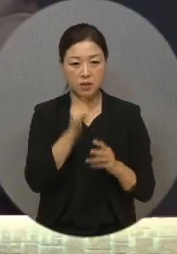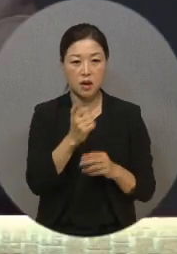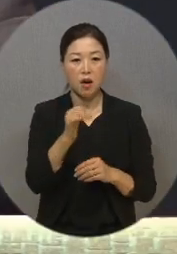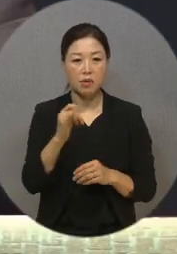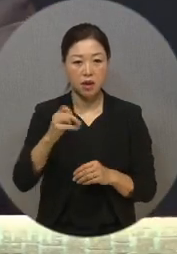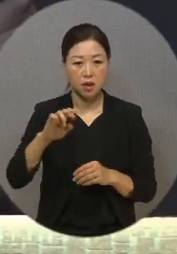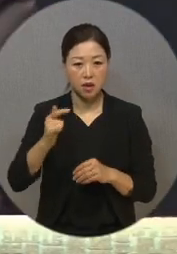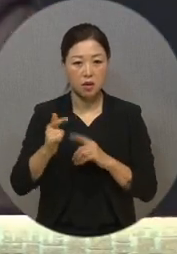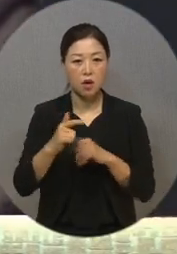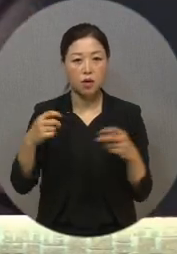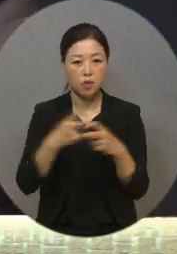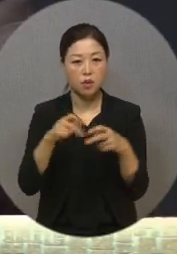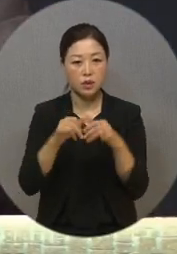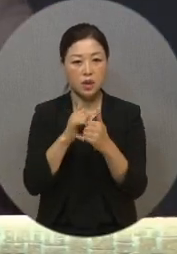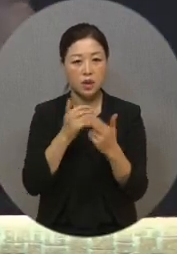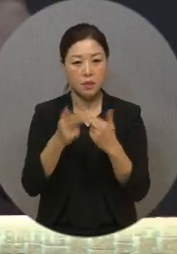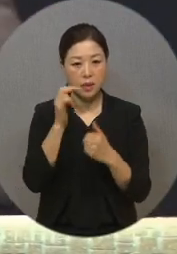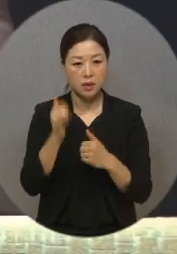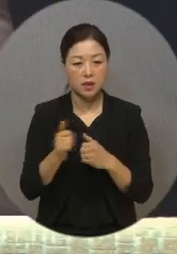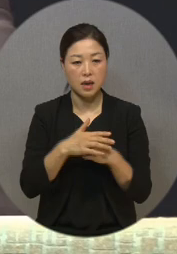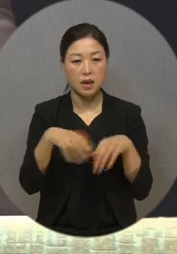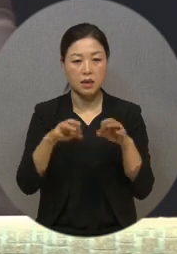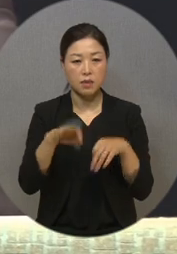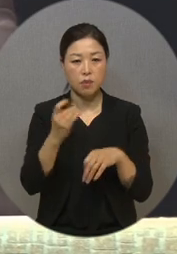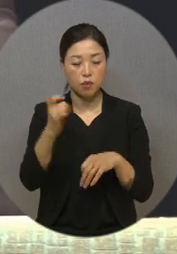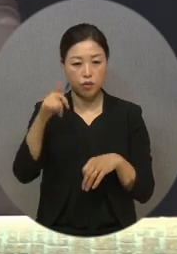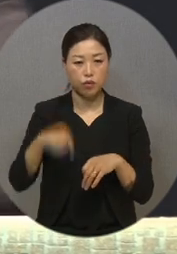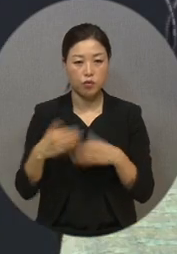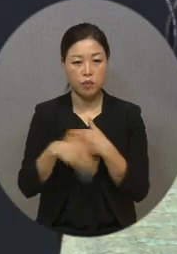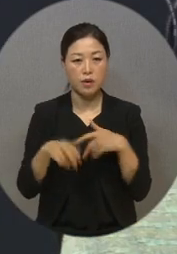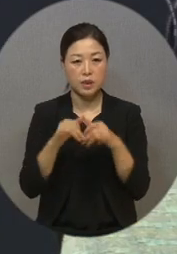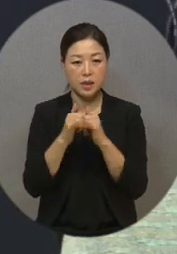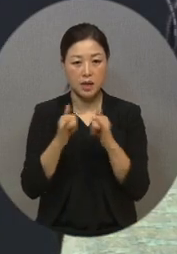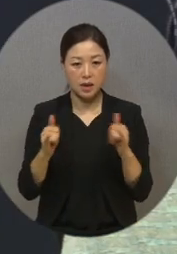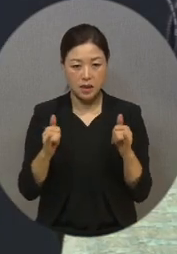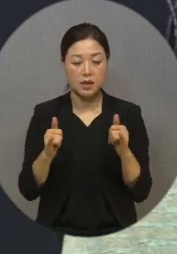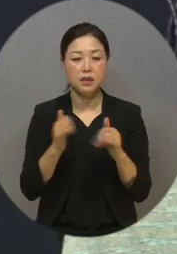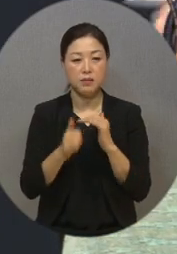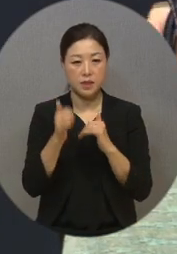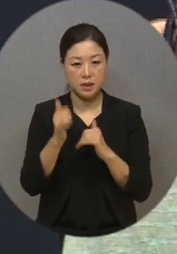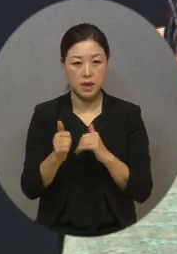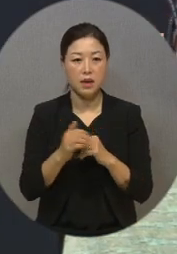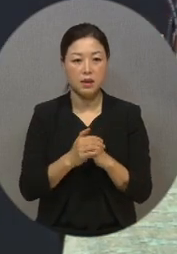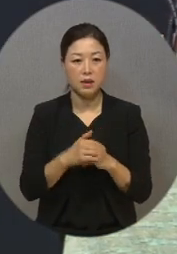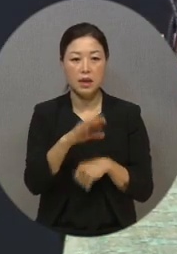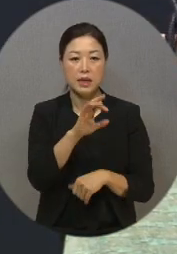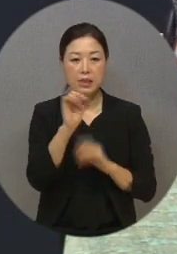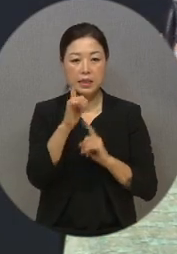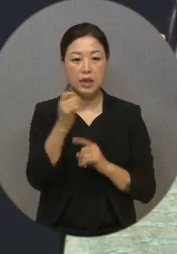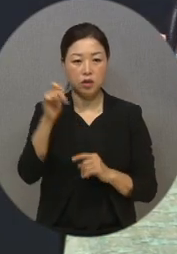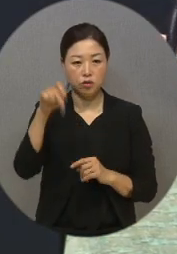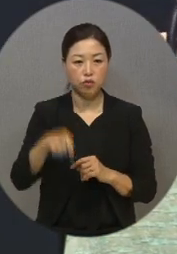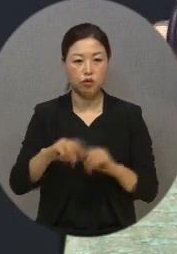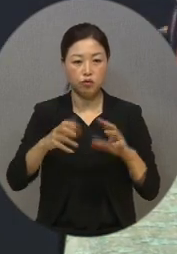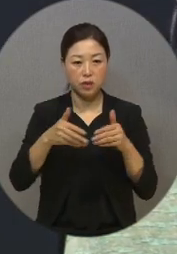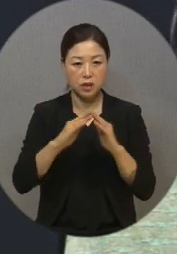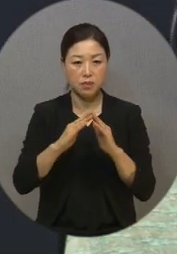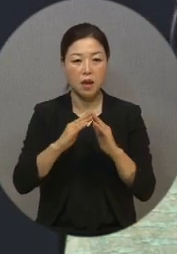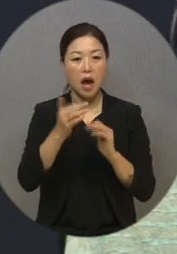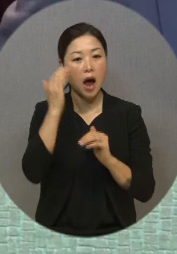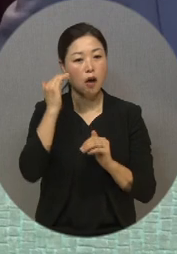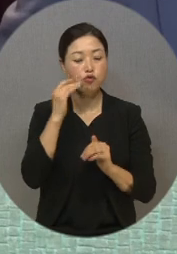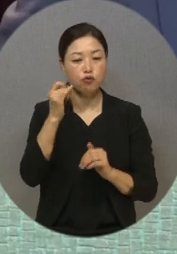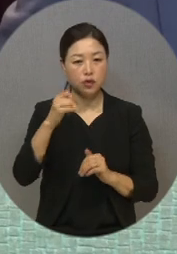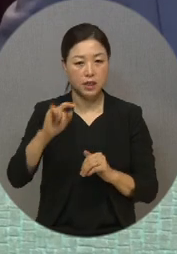한국교통장애인협회 양주시 지회장, 김복규 경기도신체장애인복지회 양주시 지회장, 이한우 국립한국우진학교장,